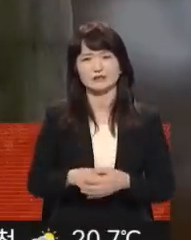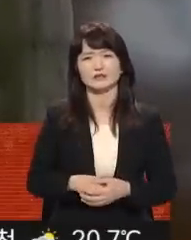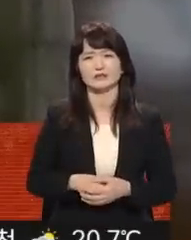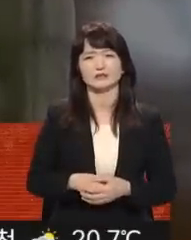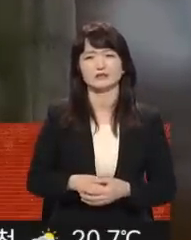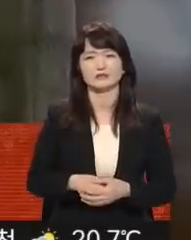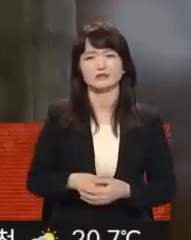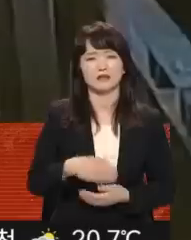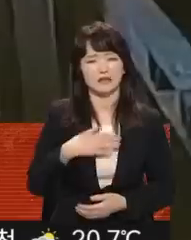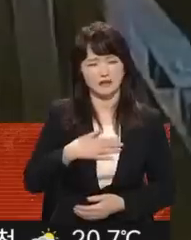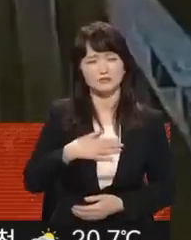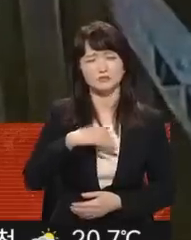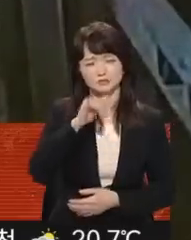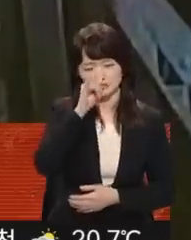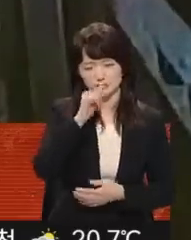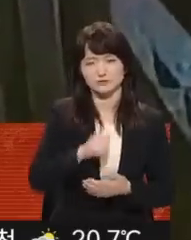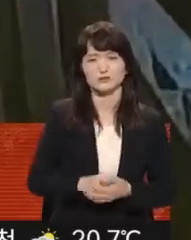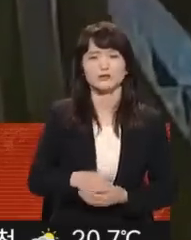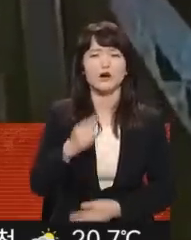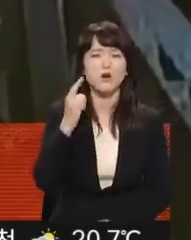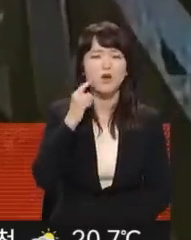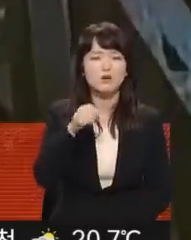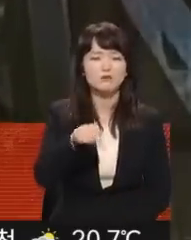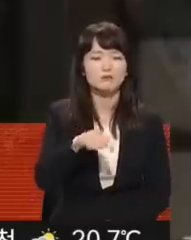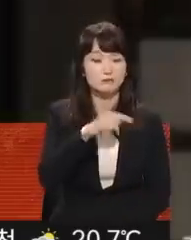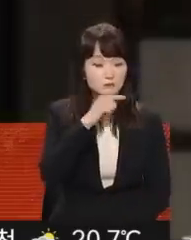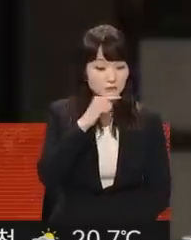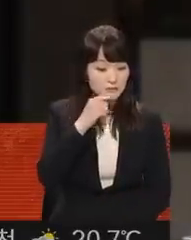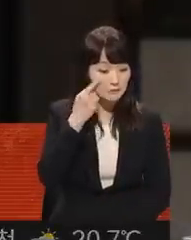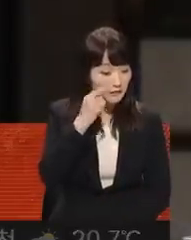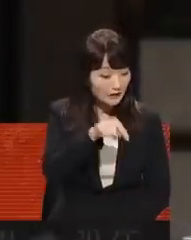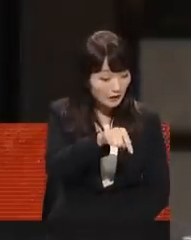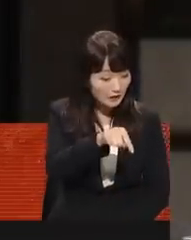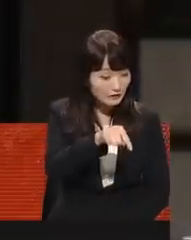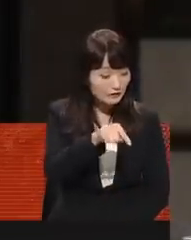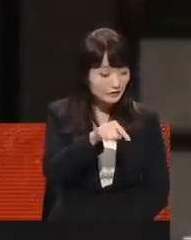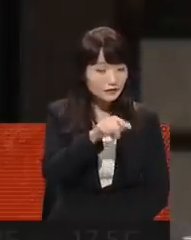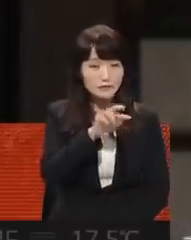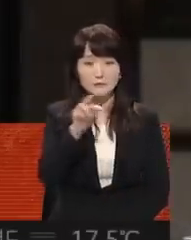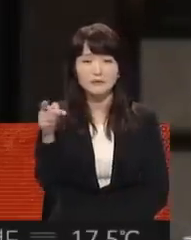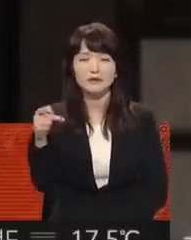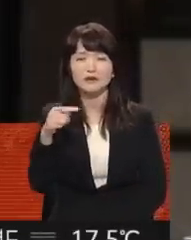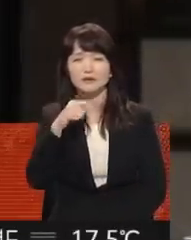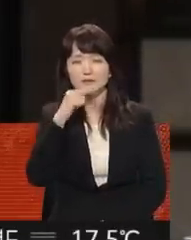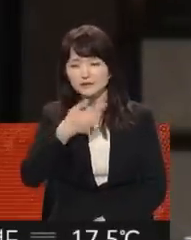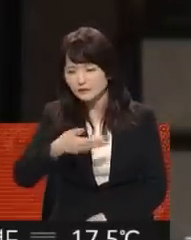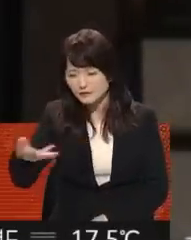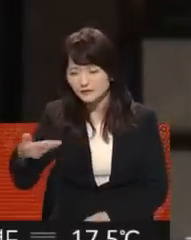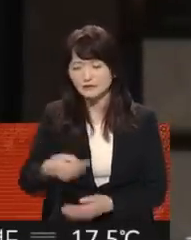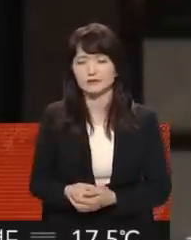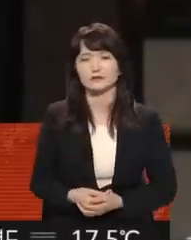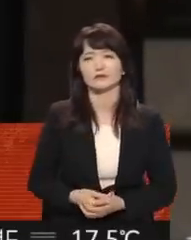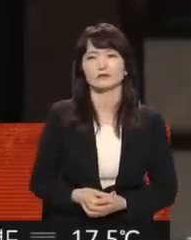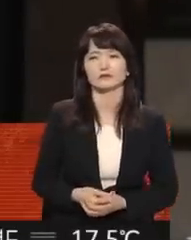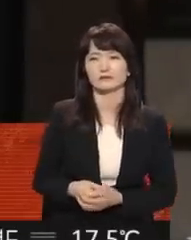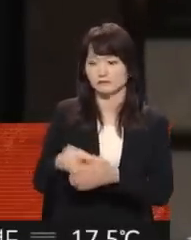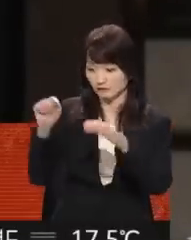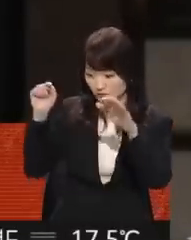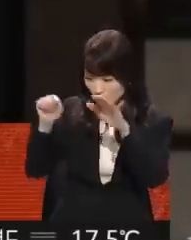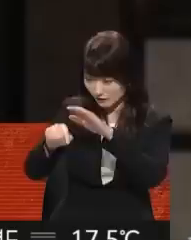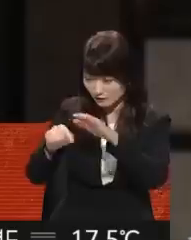않습니까 피가 있는데 화해를 했다 뭐 이런 식으로 또 갔더니 누가 다른 사람이 이미 죽여 놓고 자기한테 시켰